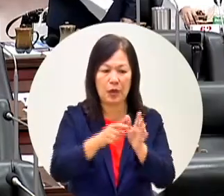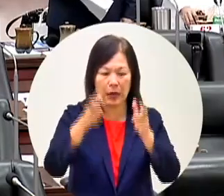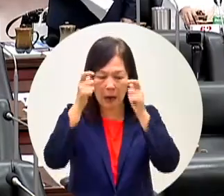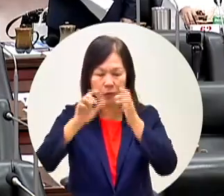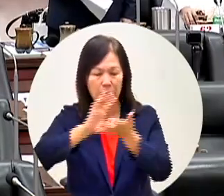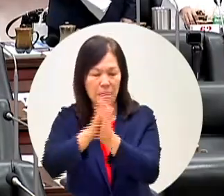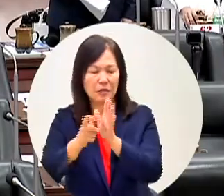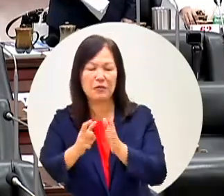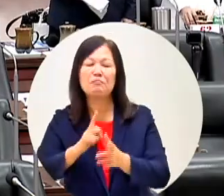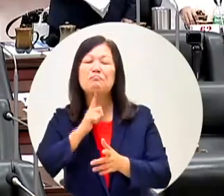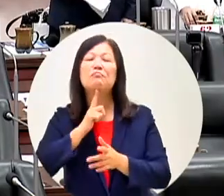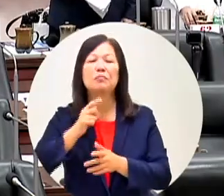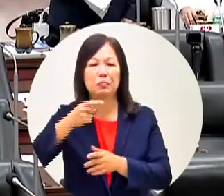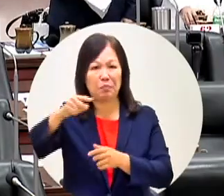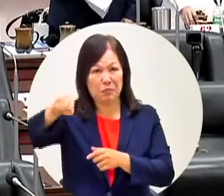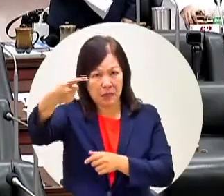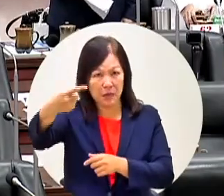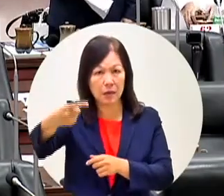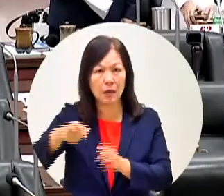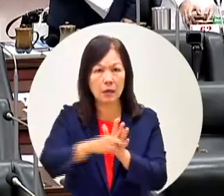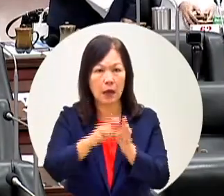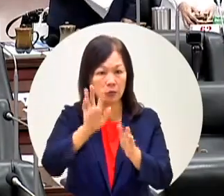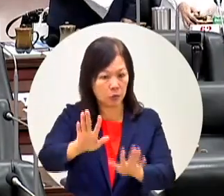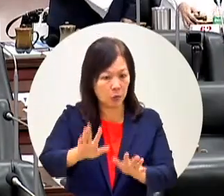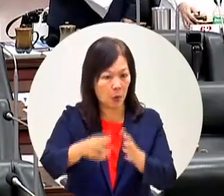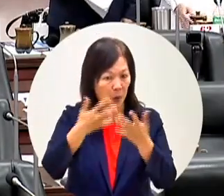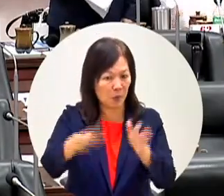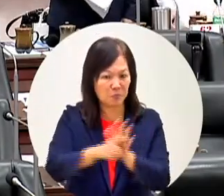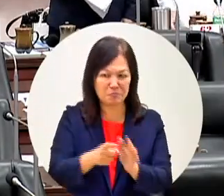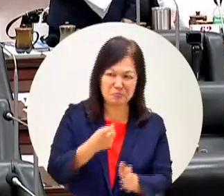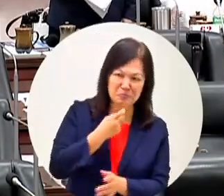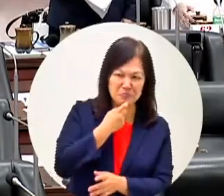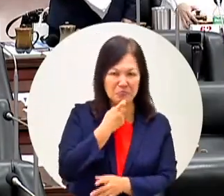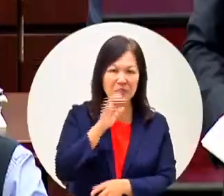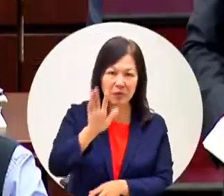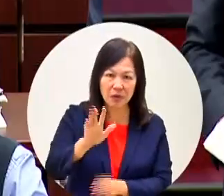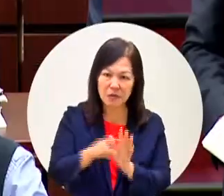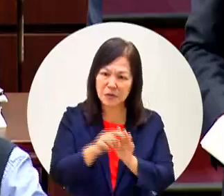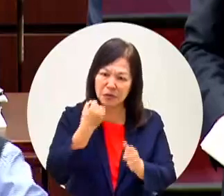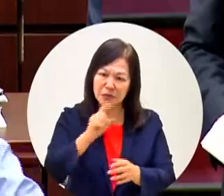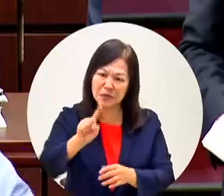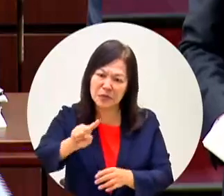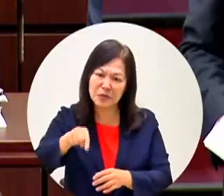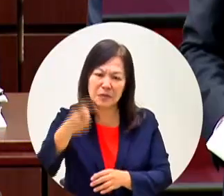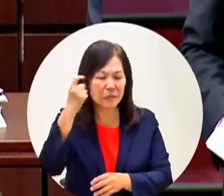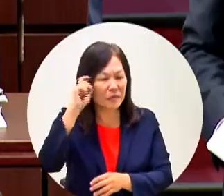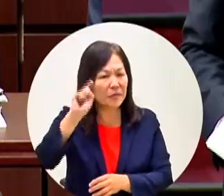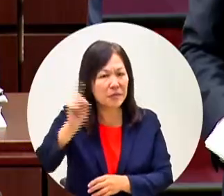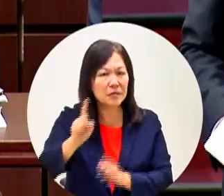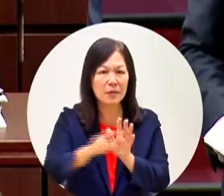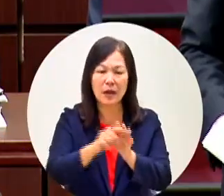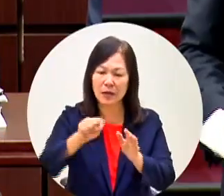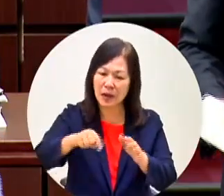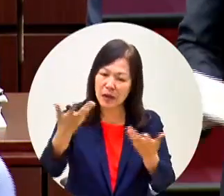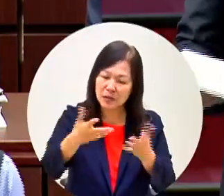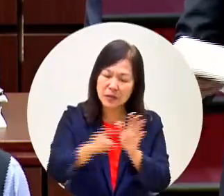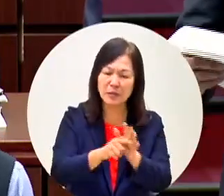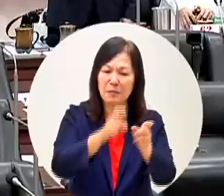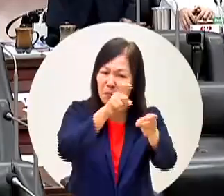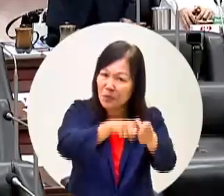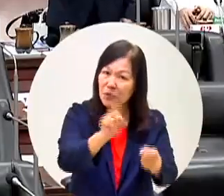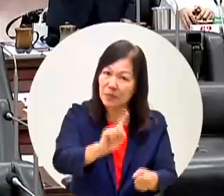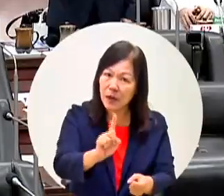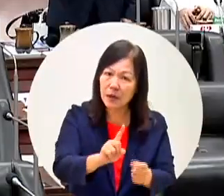人很多的疑问，什么叫全台首富？哪一件事情，哪一个指标可以让高雄成为全台